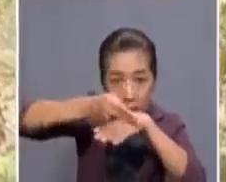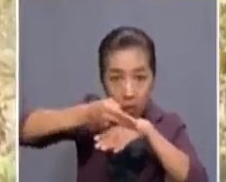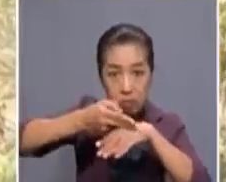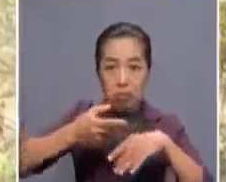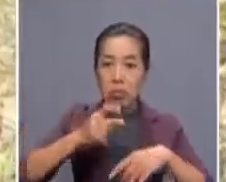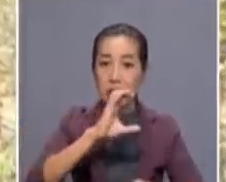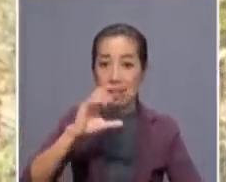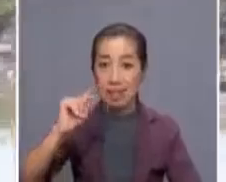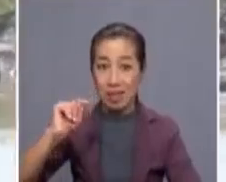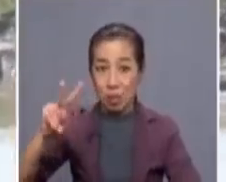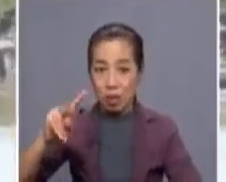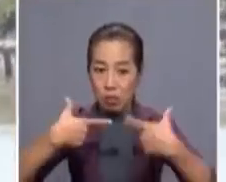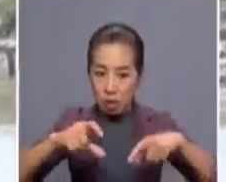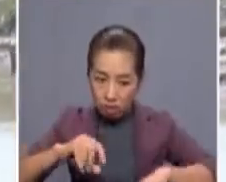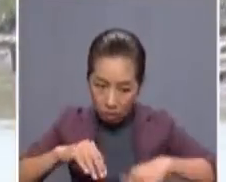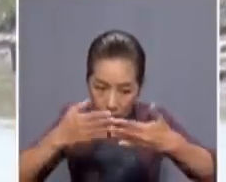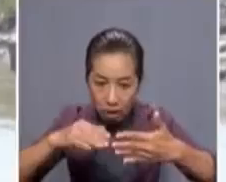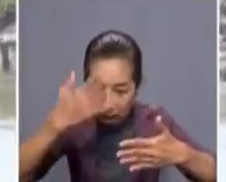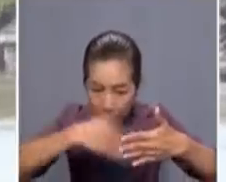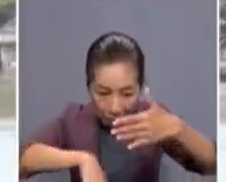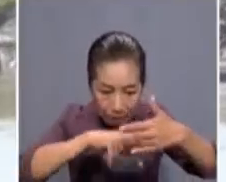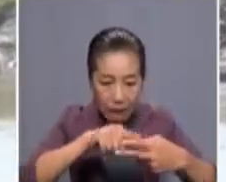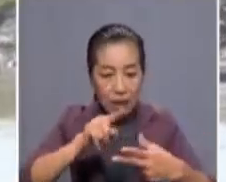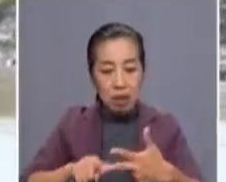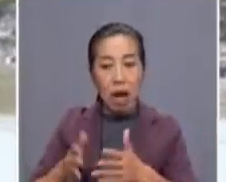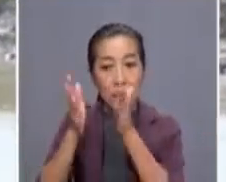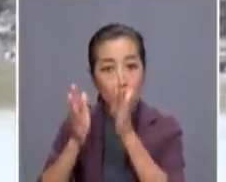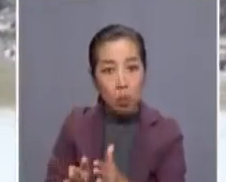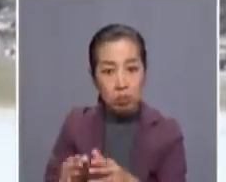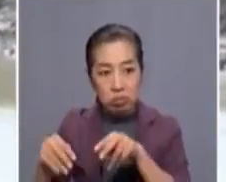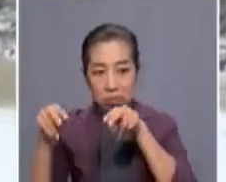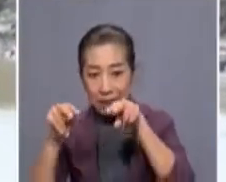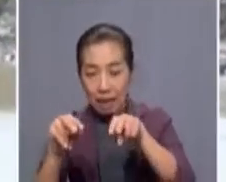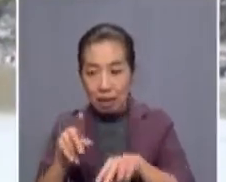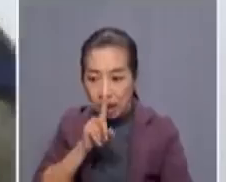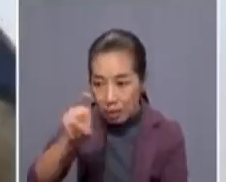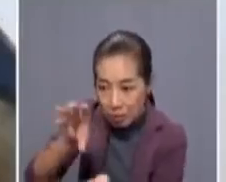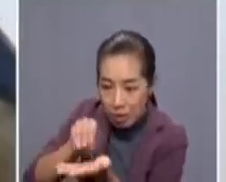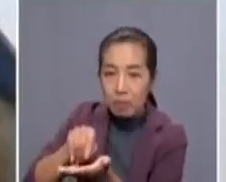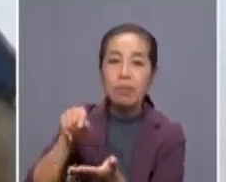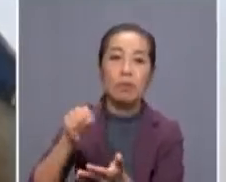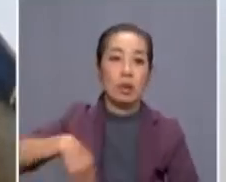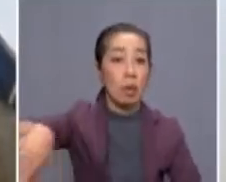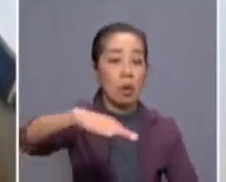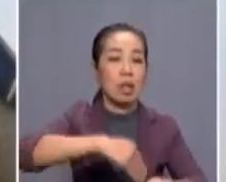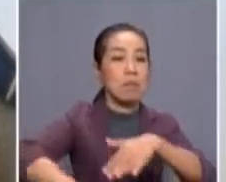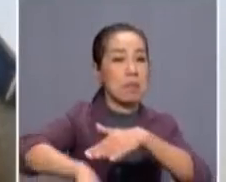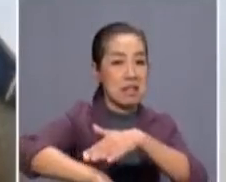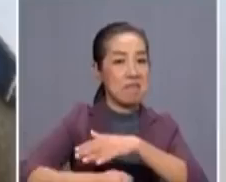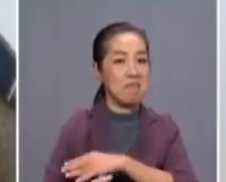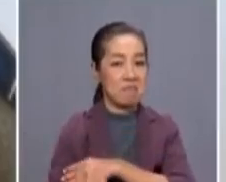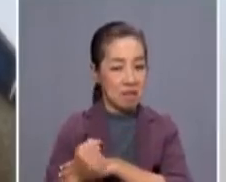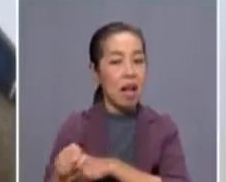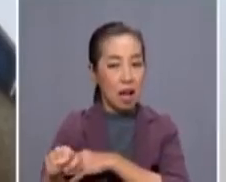ลที่นำมาสู่การจับกลุ่มและตำรวจมั่นใจว่ามีหลักฐานแน่นหนาพอที่จะเอาผิดคนร้าย